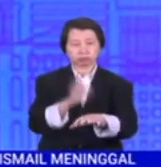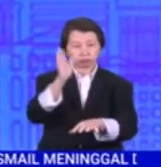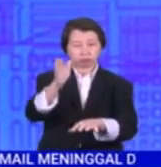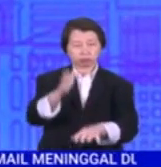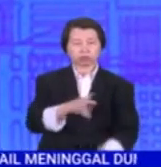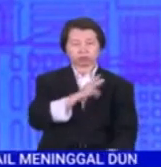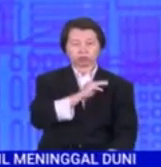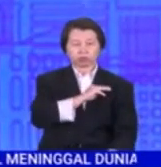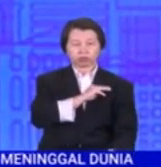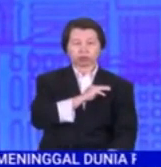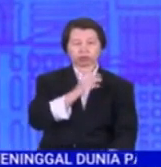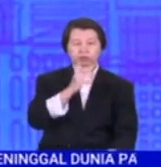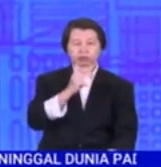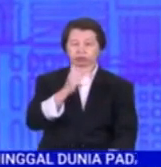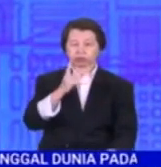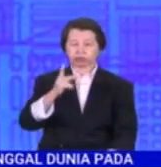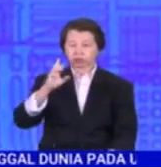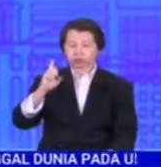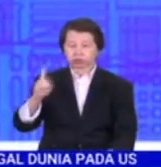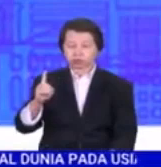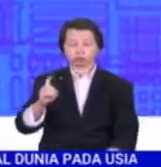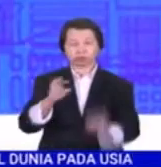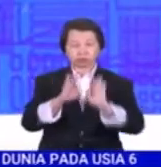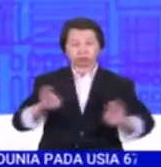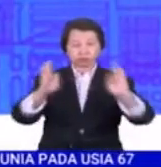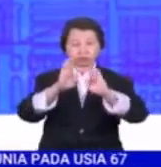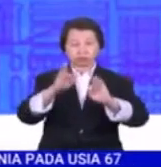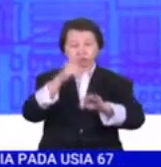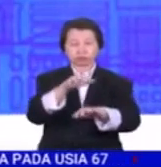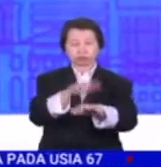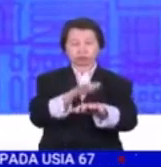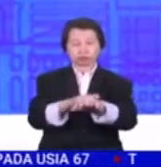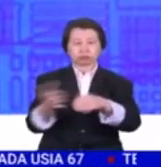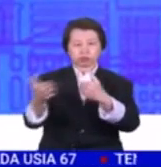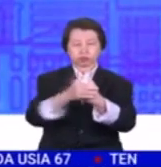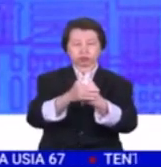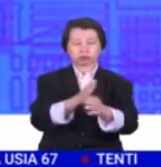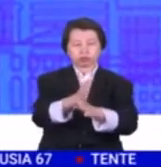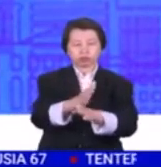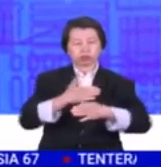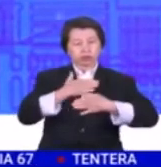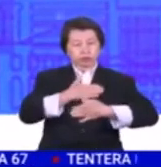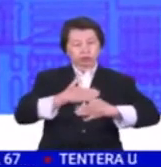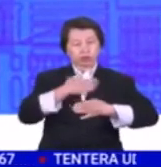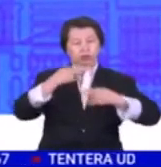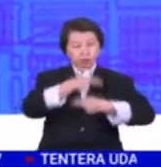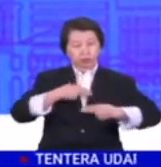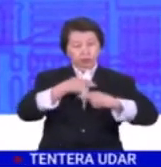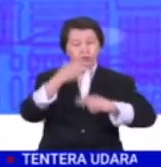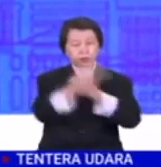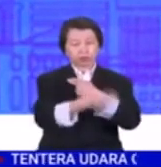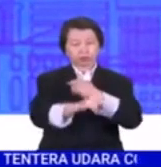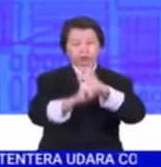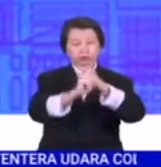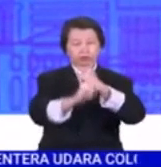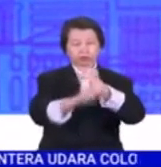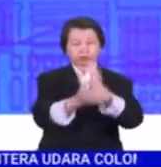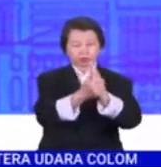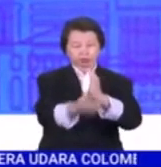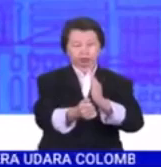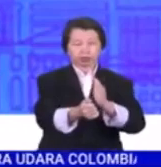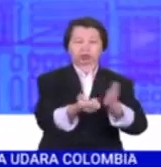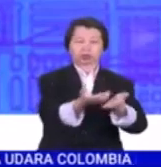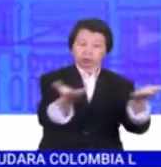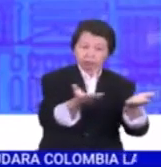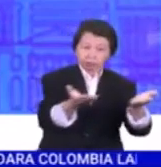Menteri Komunikasi dan Digital Fahmi Fazil, ia penting bagi merancakkan kembali sektor hiburan negara dengan mempromosikan bakat